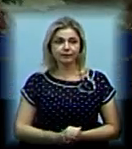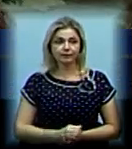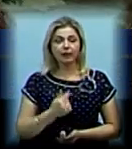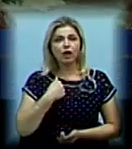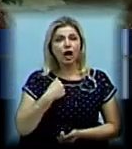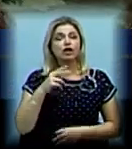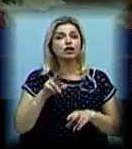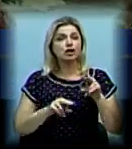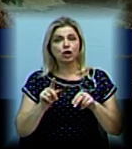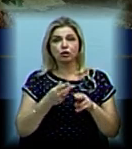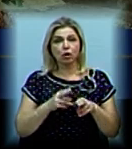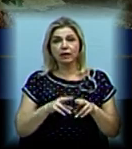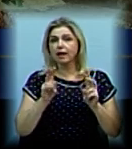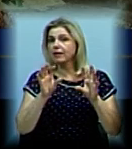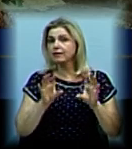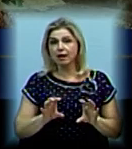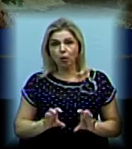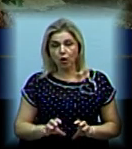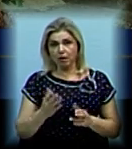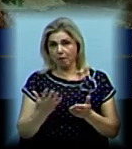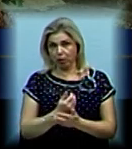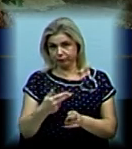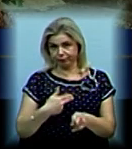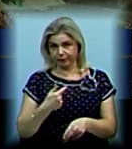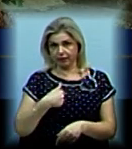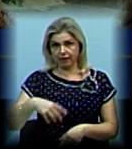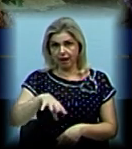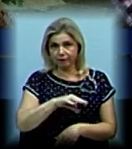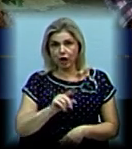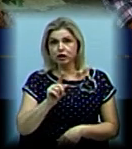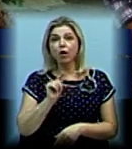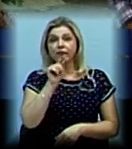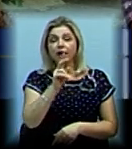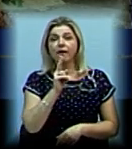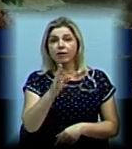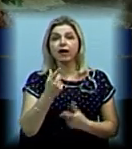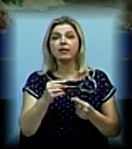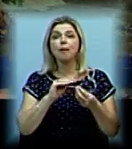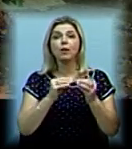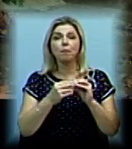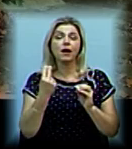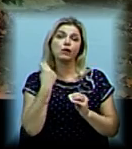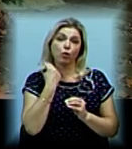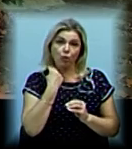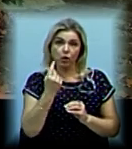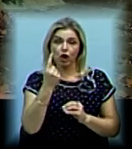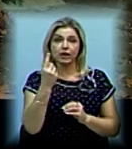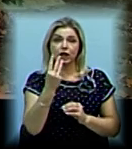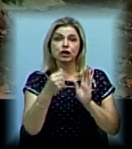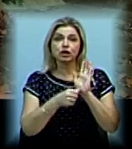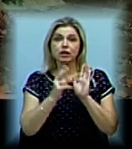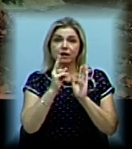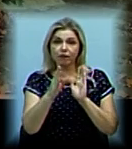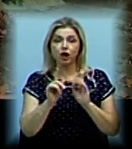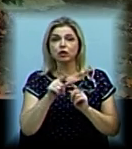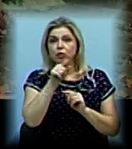Я вважаю, що це дії незаконні, що підставляють нас, щоб у тій квартирі, у якої проблемна 36-та квартира, щоб там не можуть